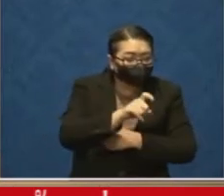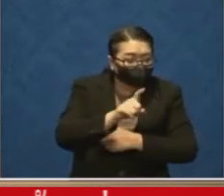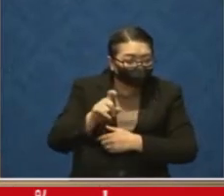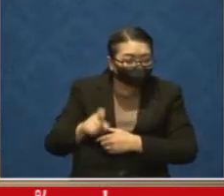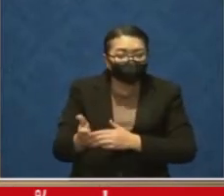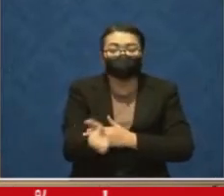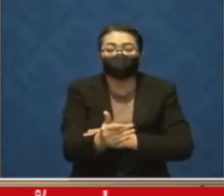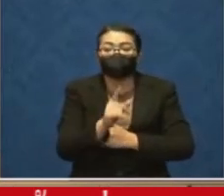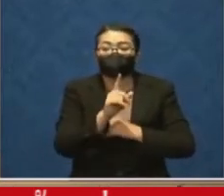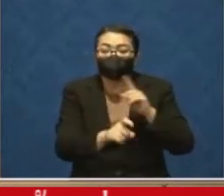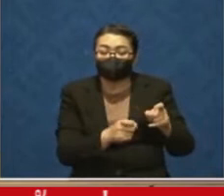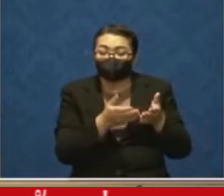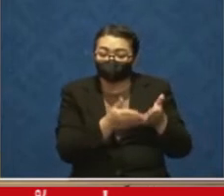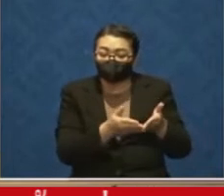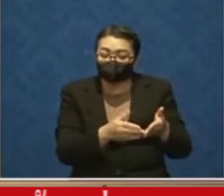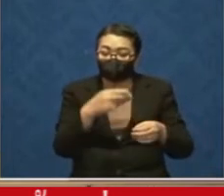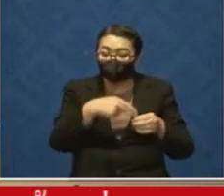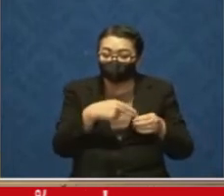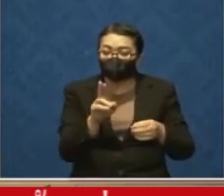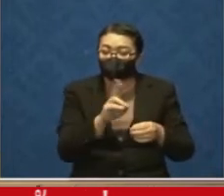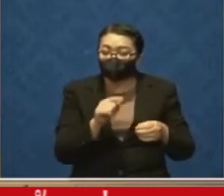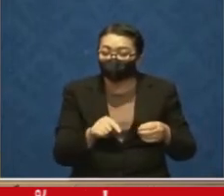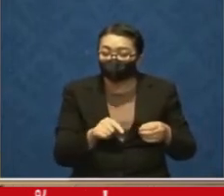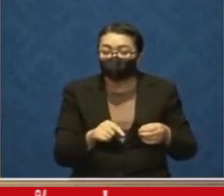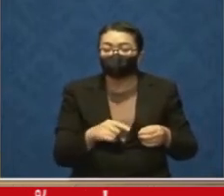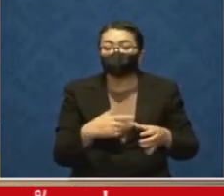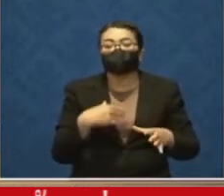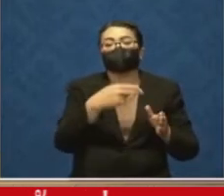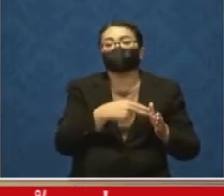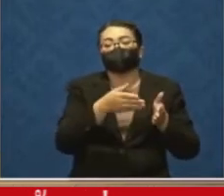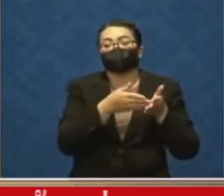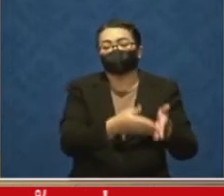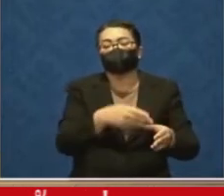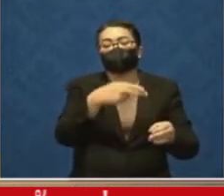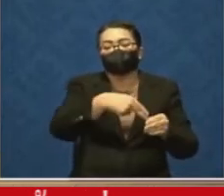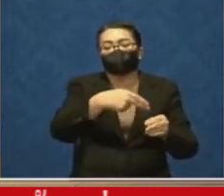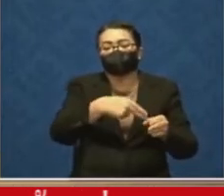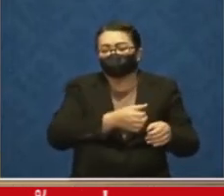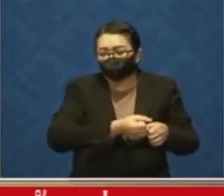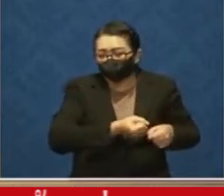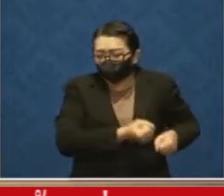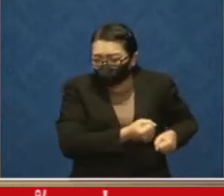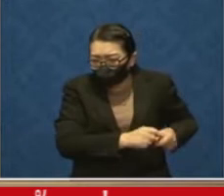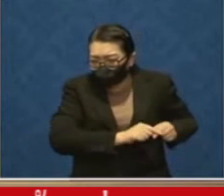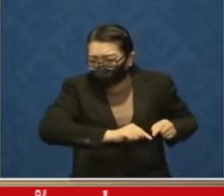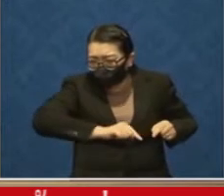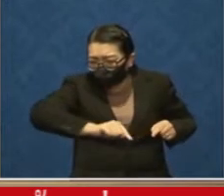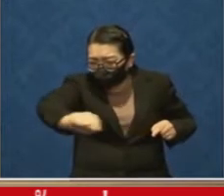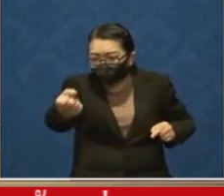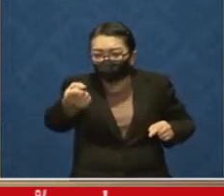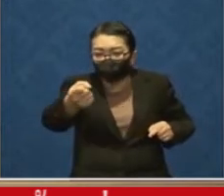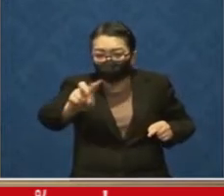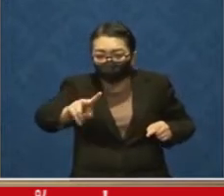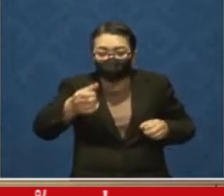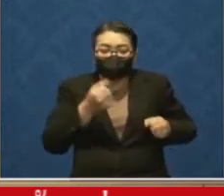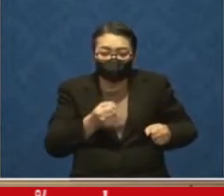ระกอบการประโมงครับเขาบอกเลยนะครับวาเรือประโงเนเวลาไปเติมน้มนเขียวนมันตองวงออกไปถงสิบสองไมท everyoneเอาน